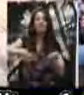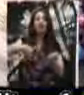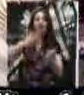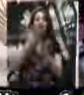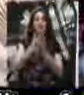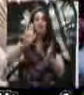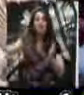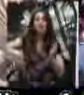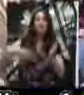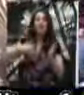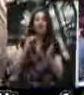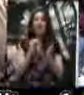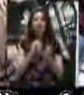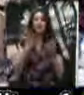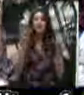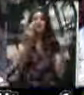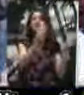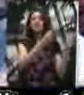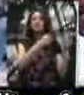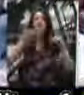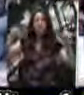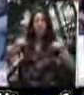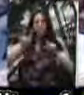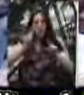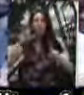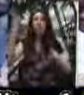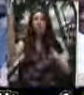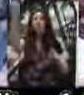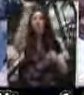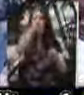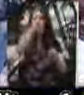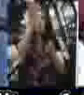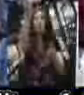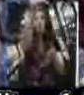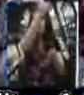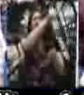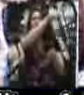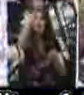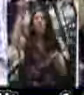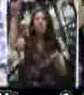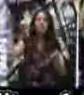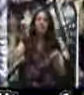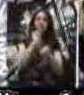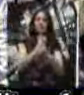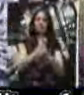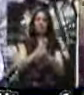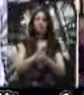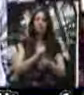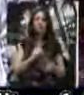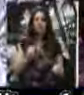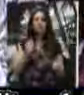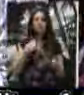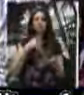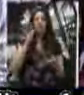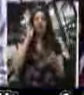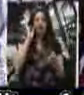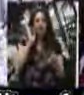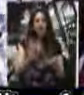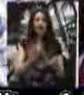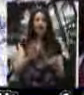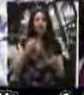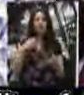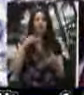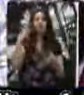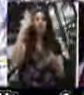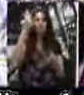سجلات الفقر جوه كتير، مش بس في سجن القناطر، في سجن القناطر وسجون أخرى كثيرة في مصر. يا ريت لو نقدر نفعل مفهوم